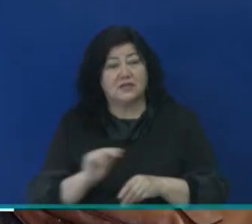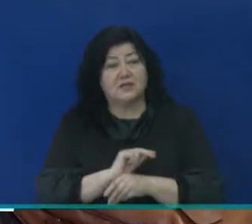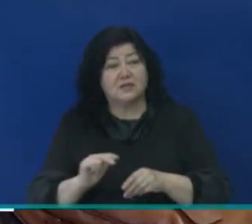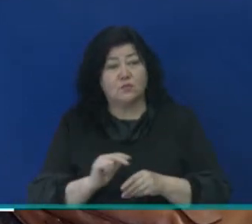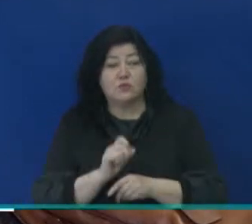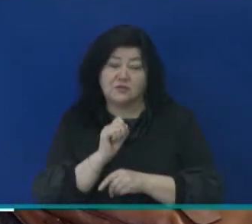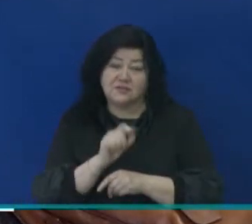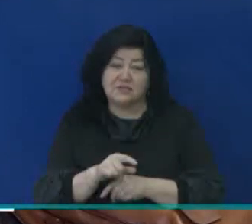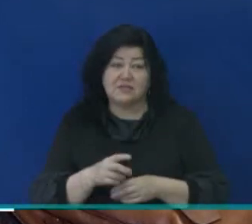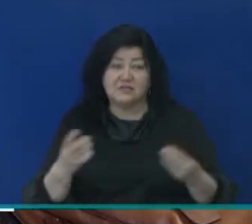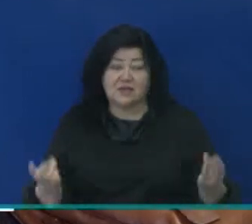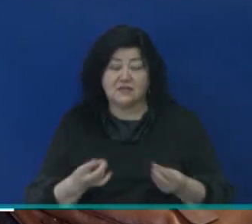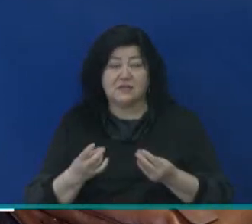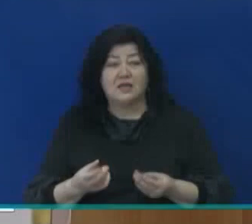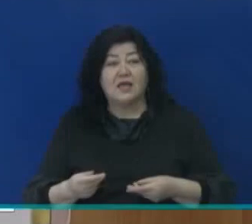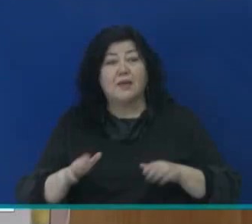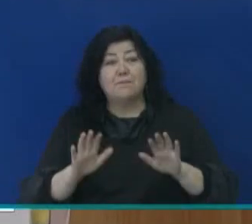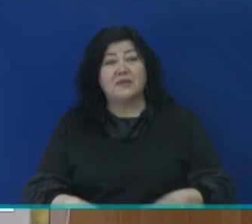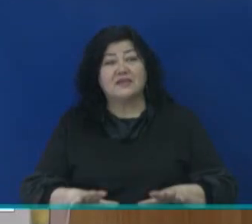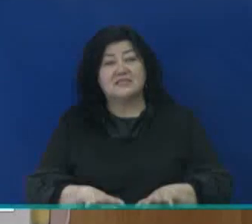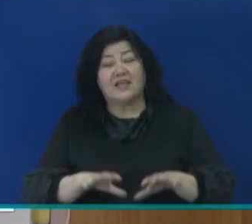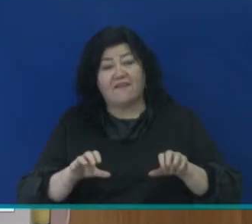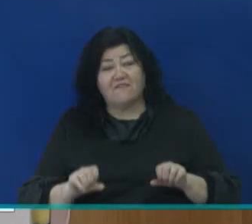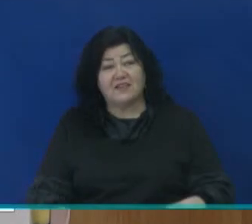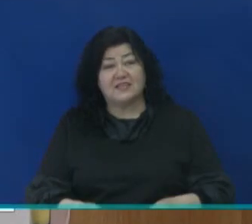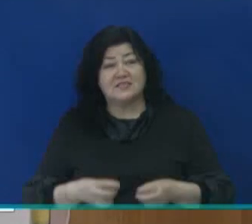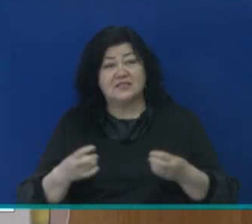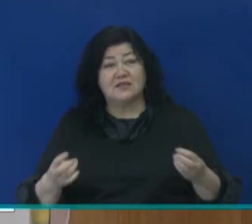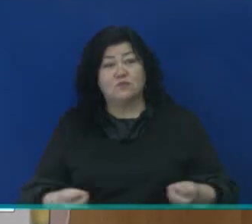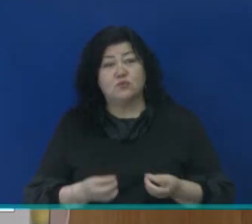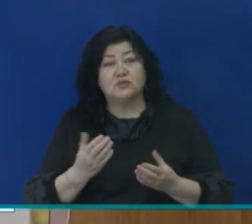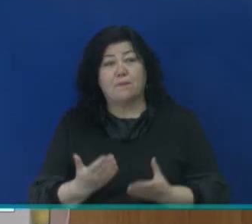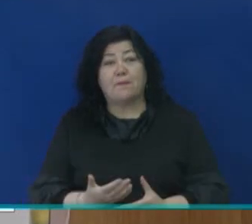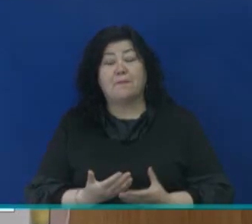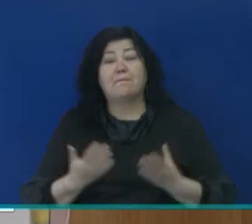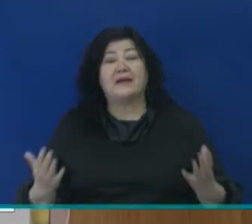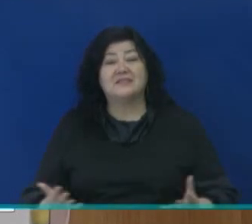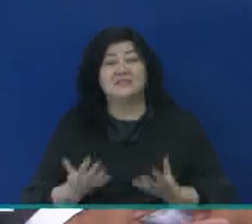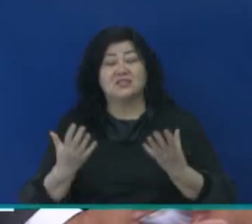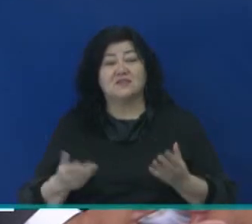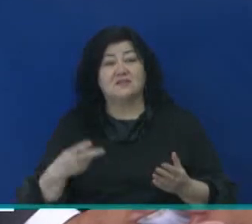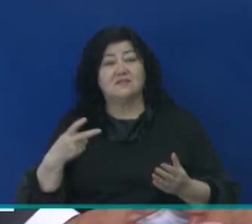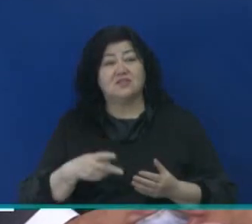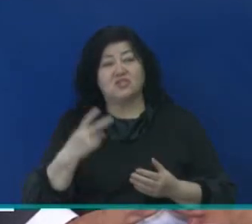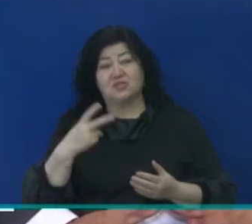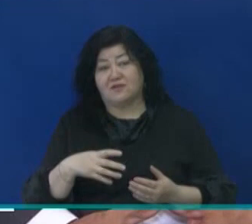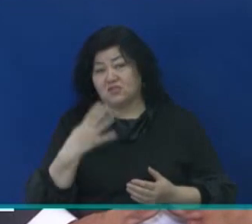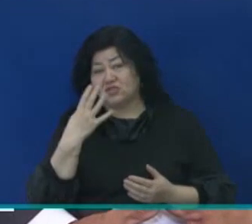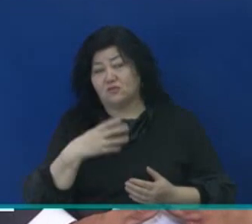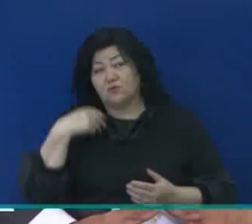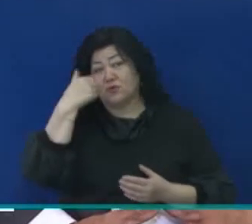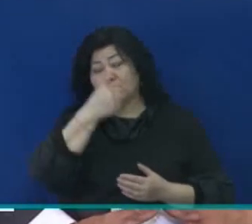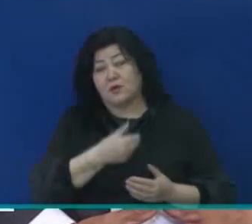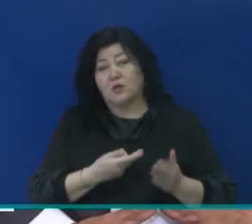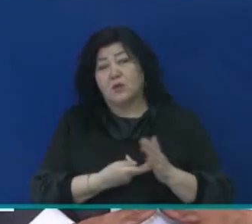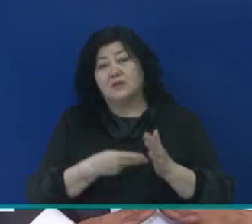жүргізуді тапсырды. Жергілікті билік жол учаскелерімен нақты құнын көрсете отырып, 2024 жылға арналған жол жөндеу жұмыстарының жоспарларын